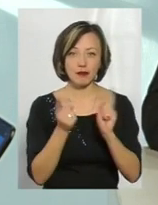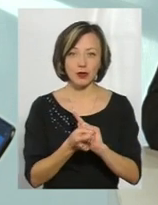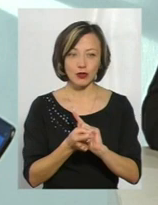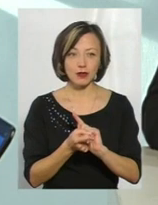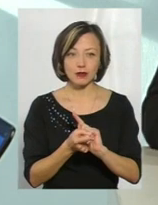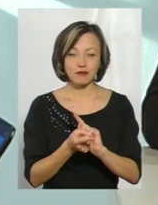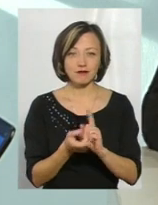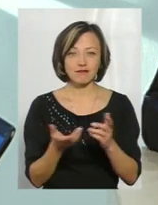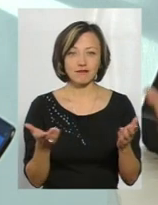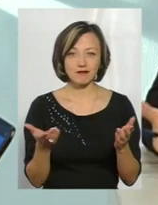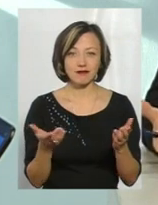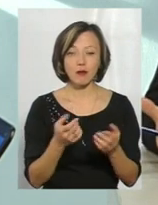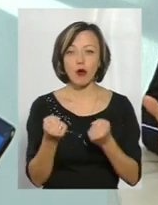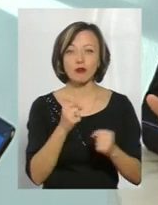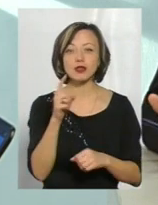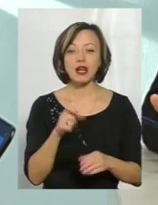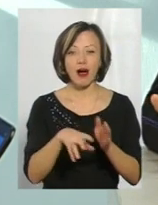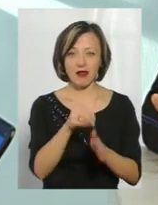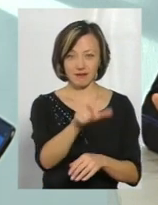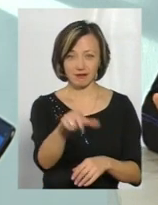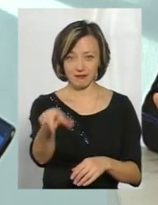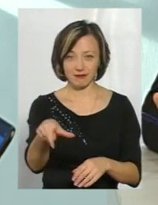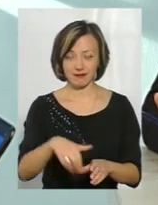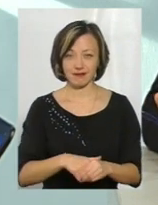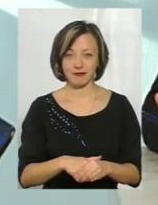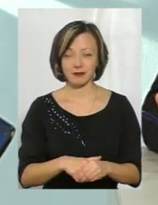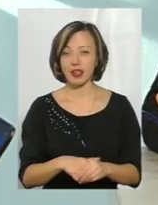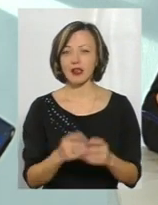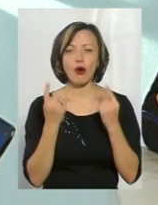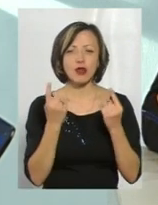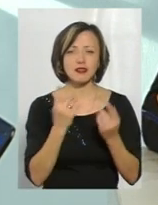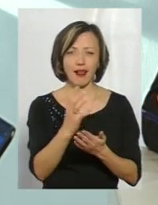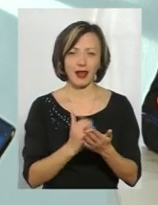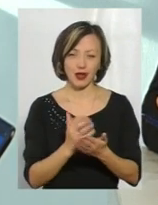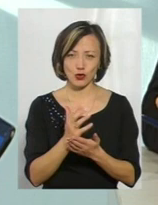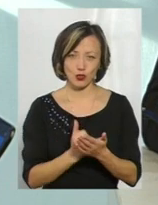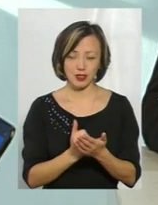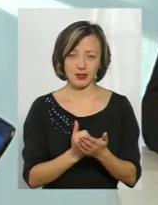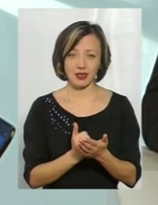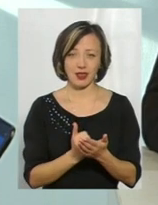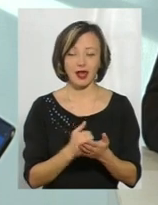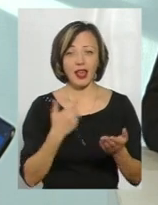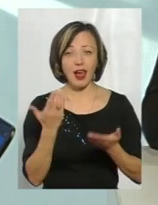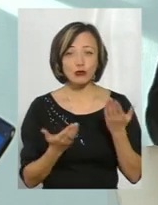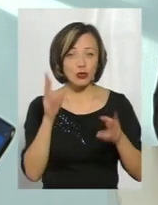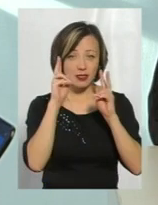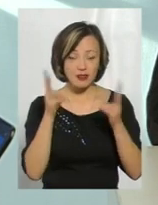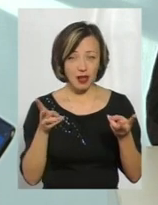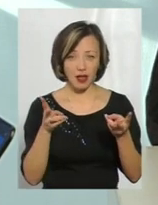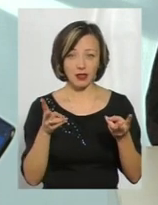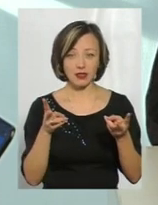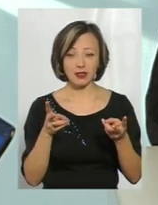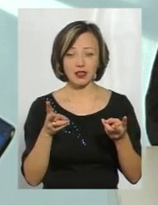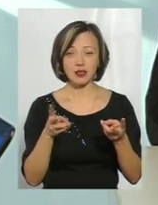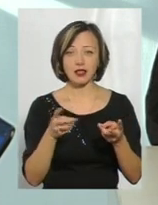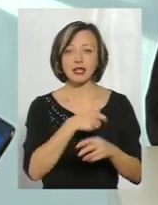голоси, ну, боротьбу за голоси виборців. Тобто це колосальні ресурси, і ну, не знаю, чи значна